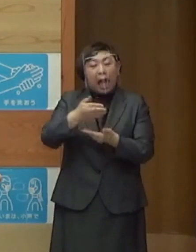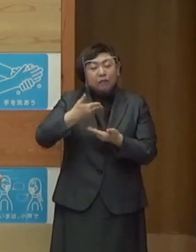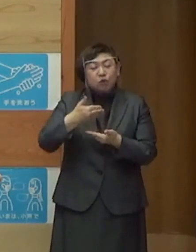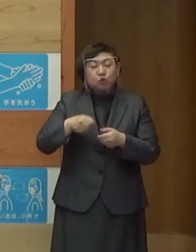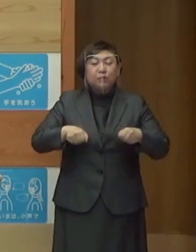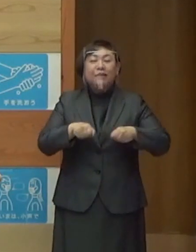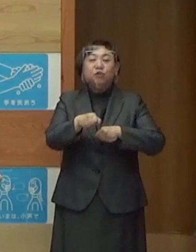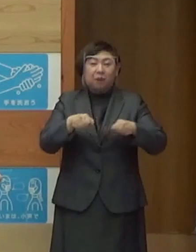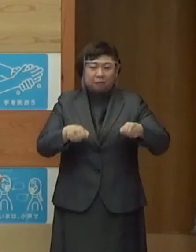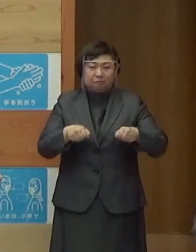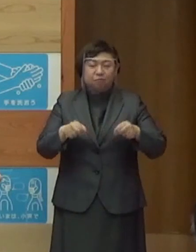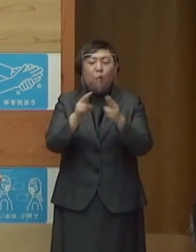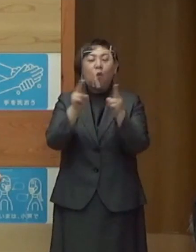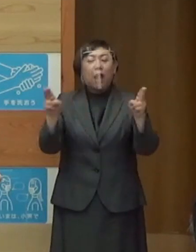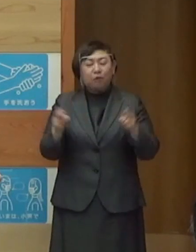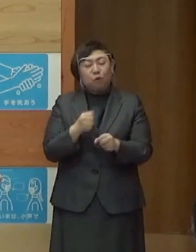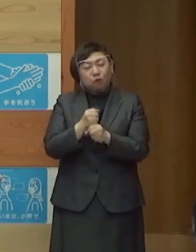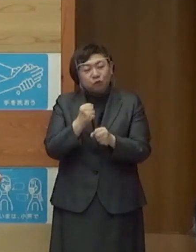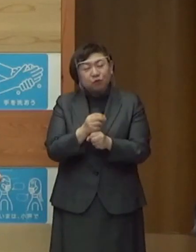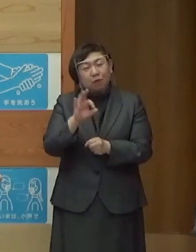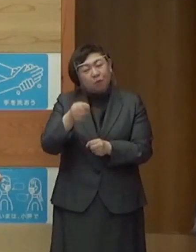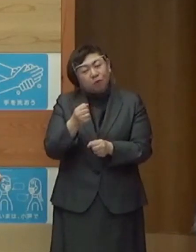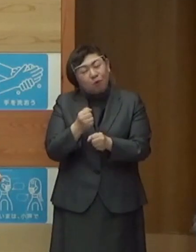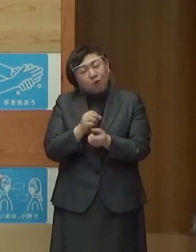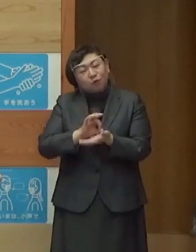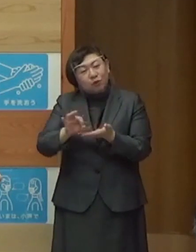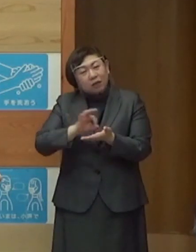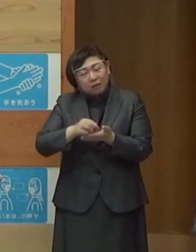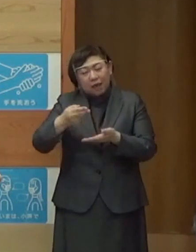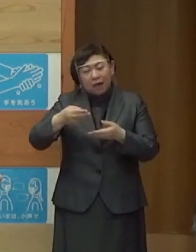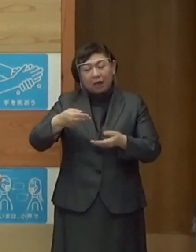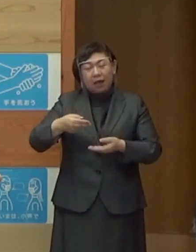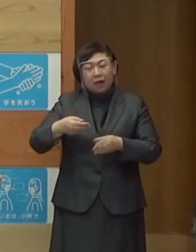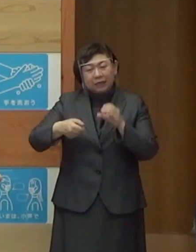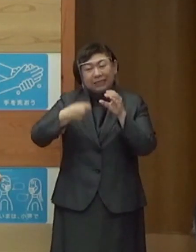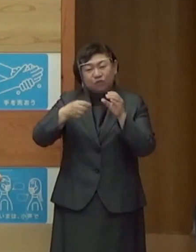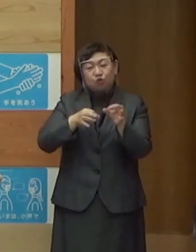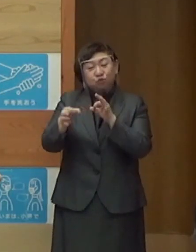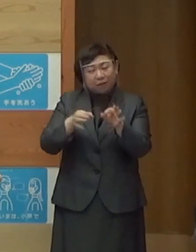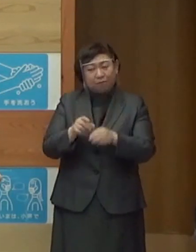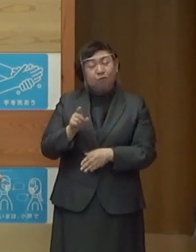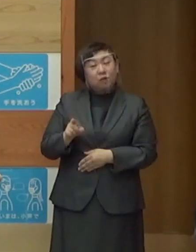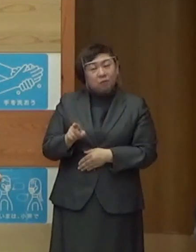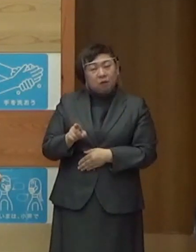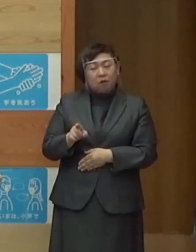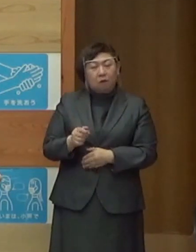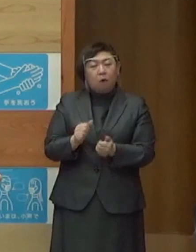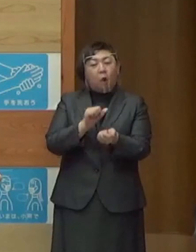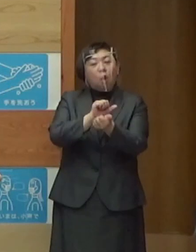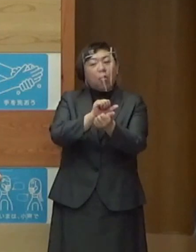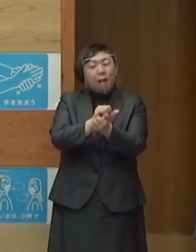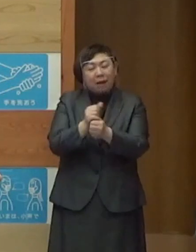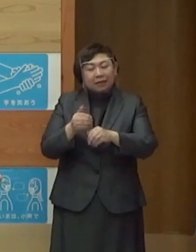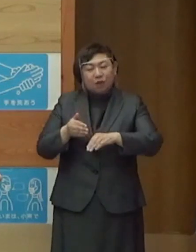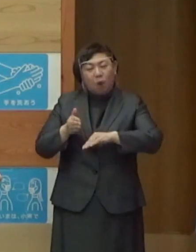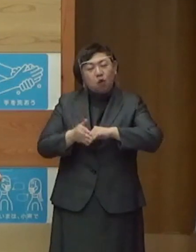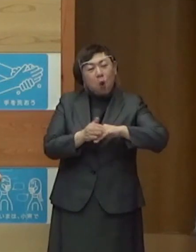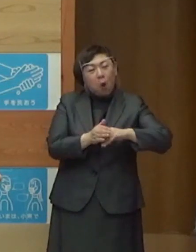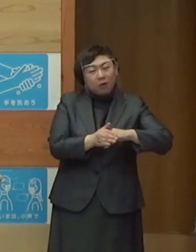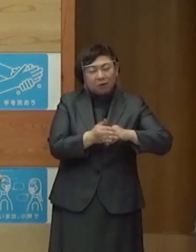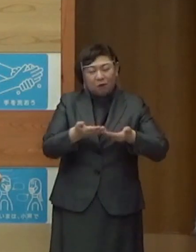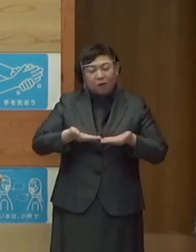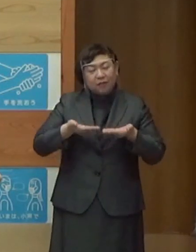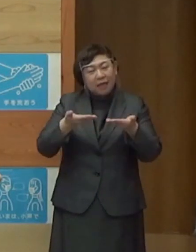あります。この道産のものを使っているそういった飲食店ですけども、こういったこだわりの料理の提供、皆